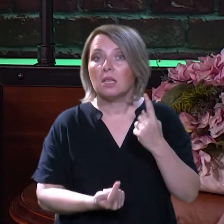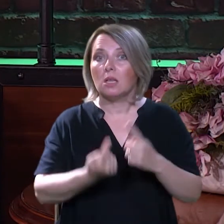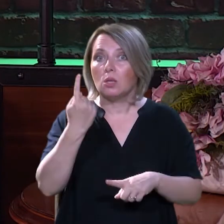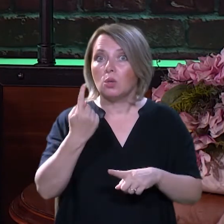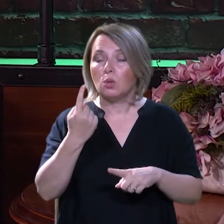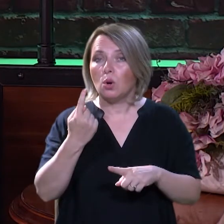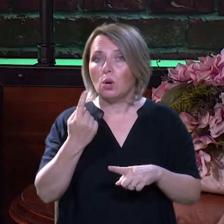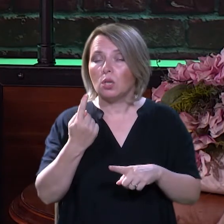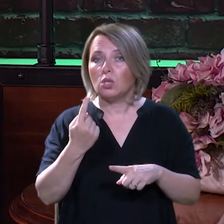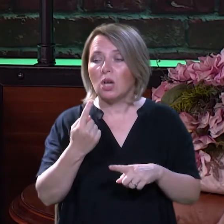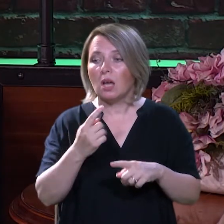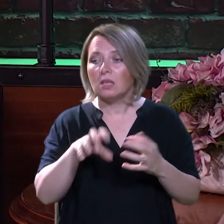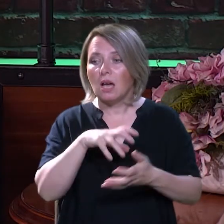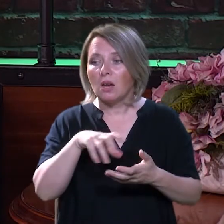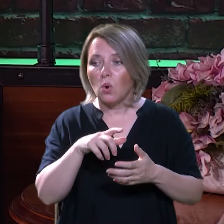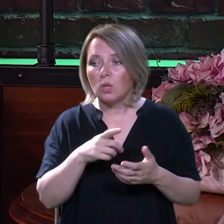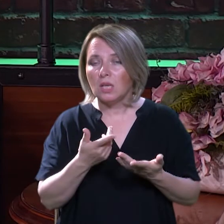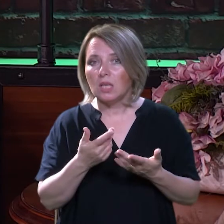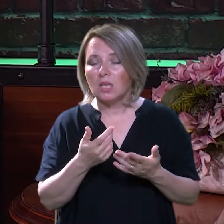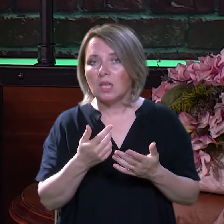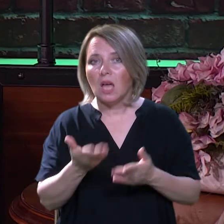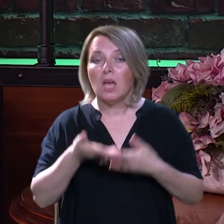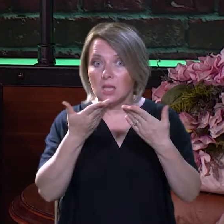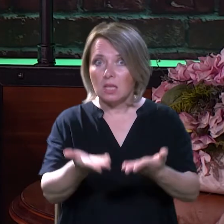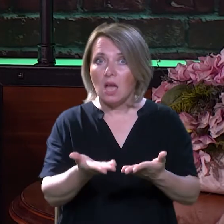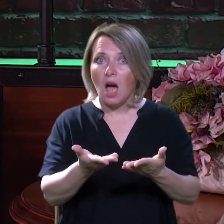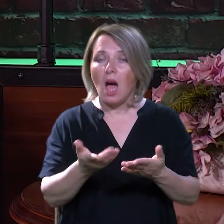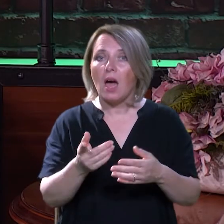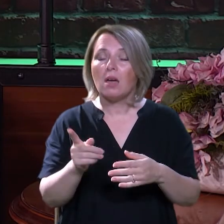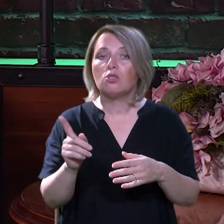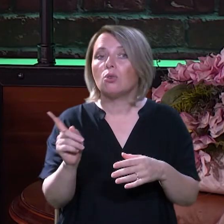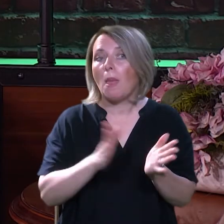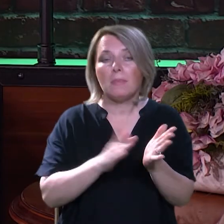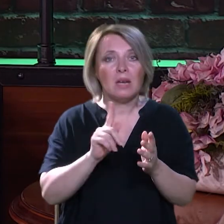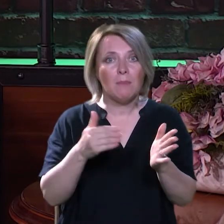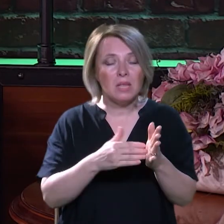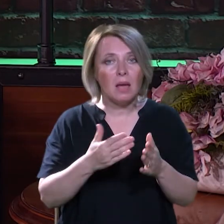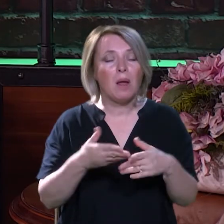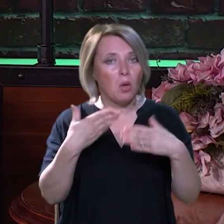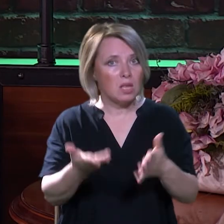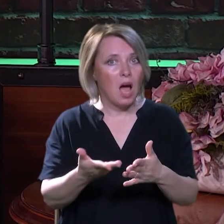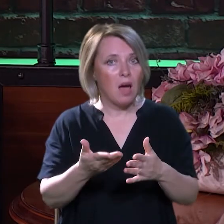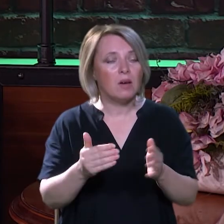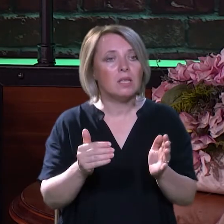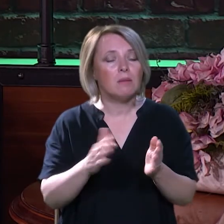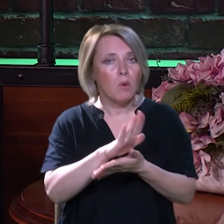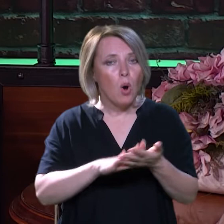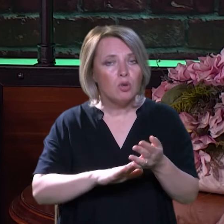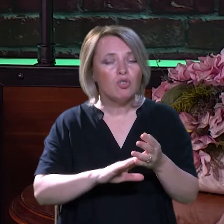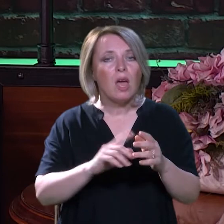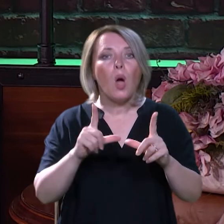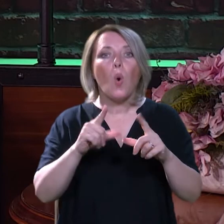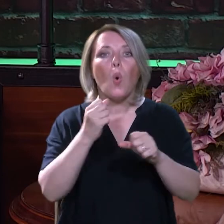da roditelj ide linijom manjeg otpora, pa onda krene djetetu davati ono što mu ne bi trebao davati, krene mu ugađati, krene mu